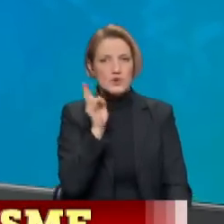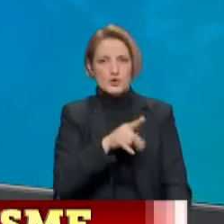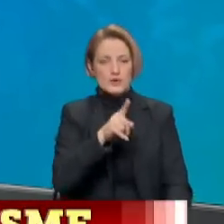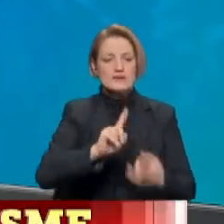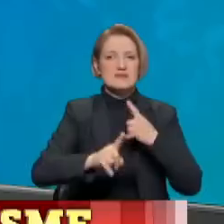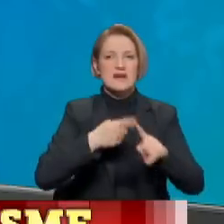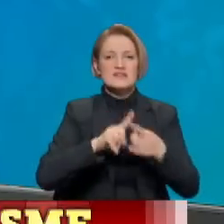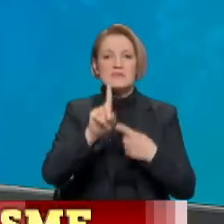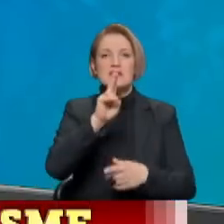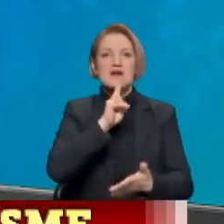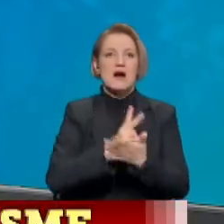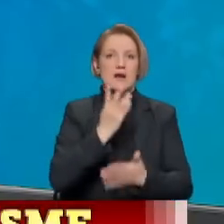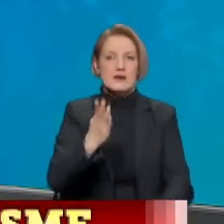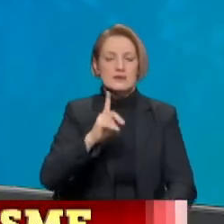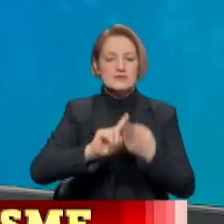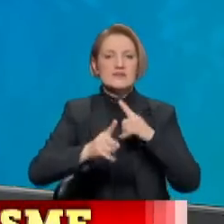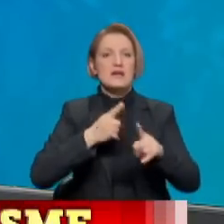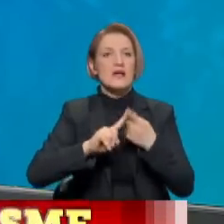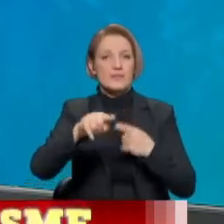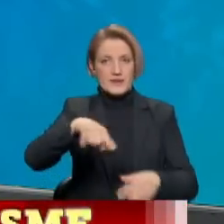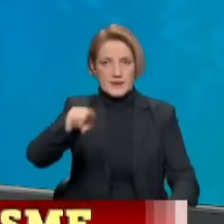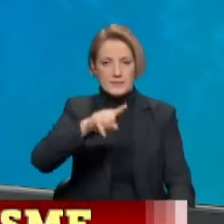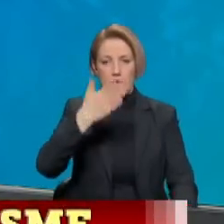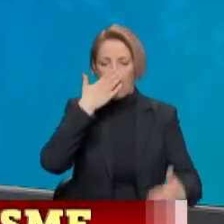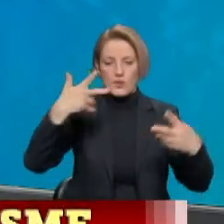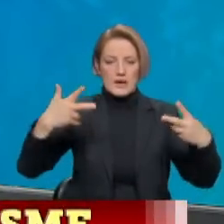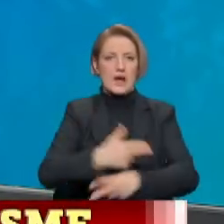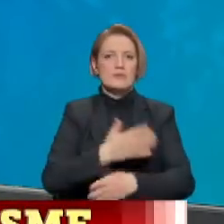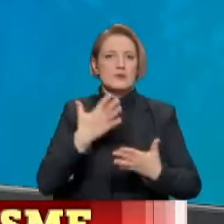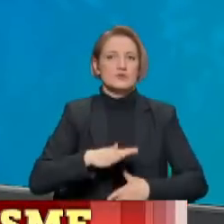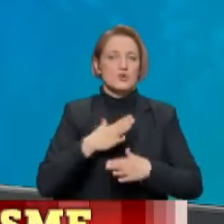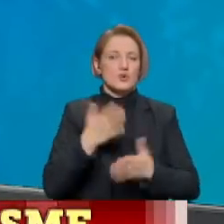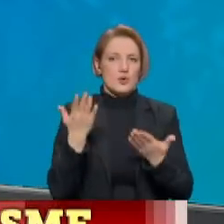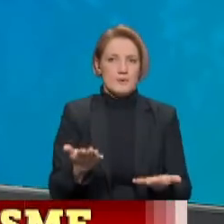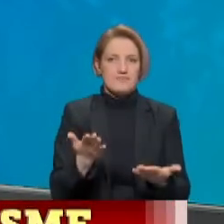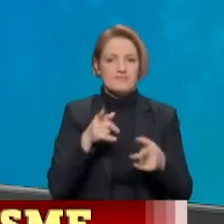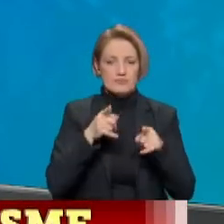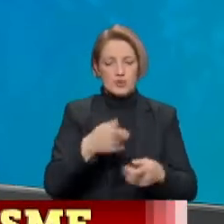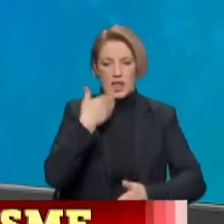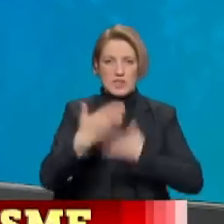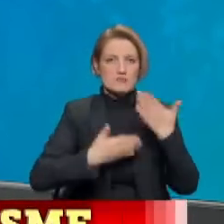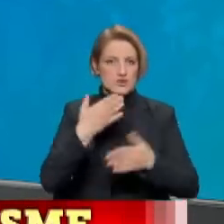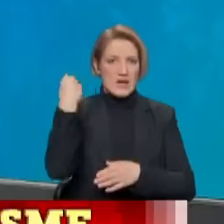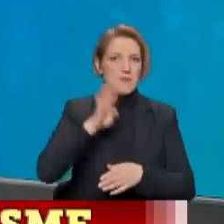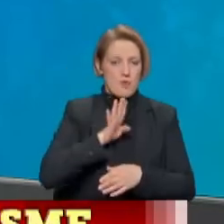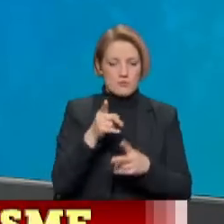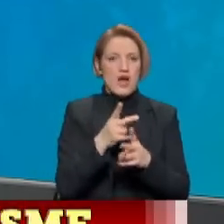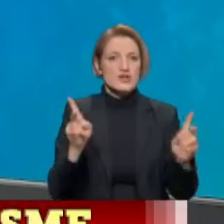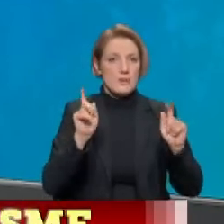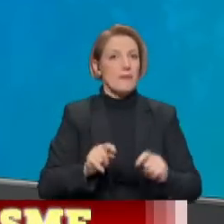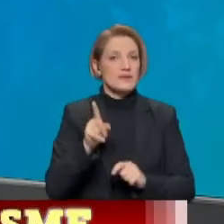mü, siyasi bir karar ve siyasetin önü kesilmek isteniyor. Bunu anlatmıştı, bunu